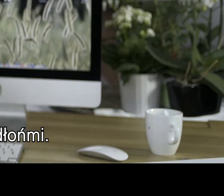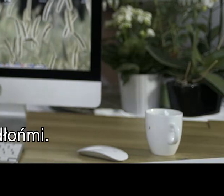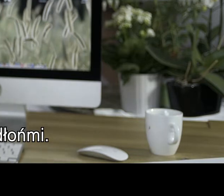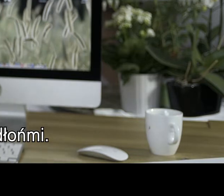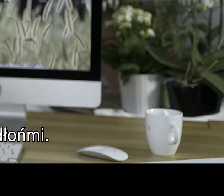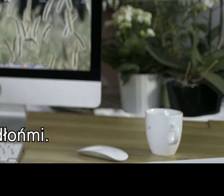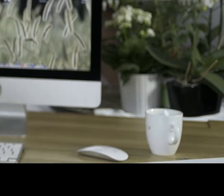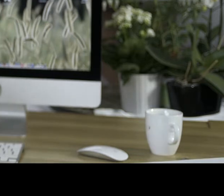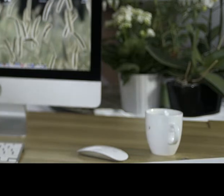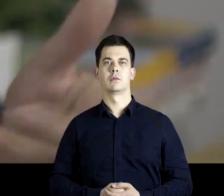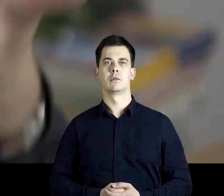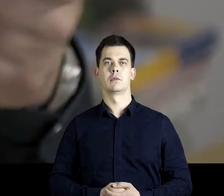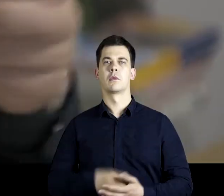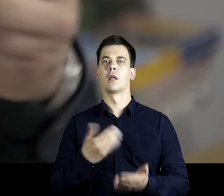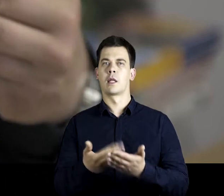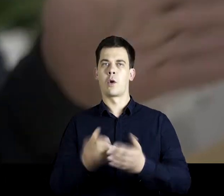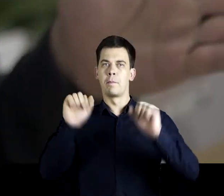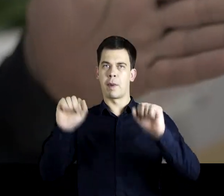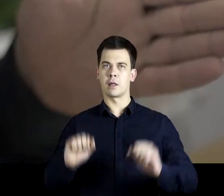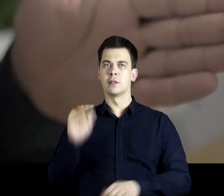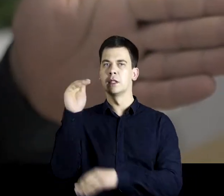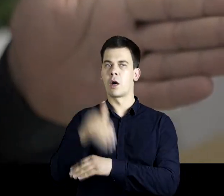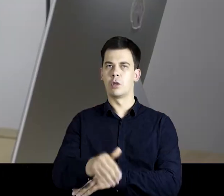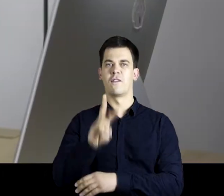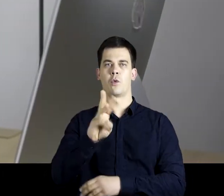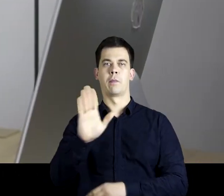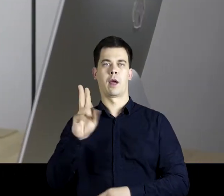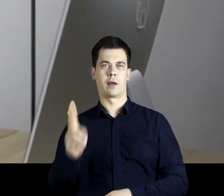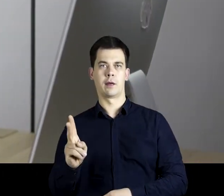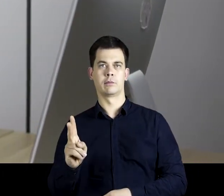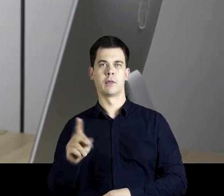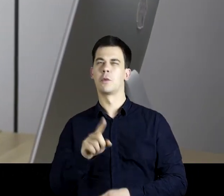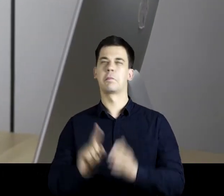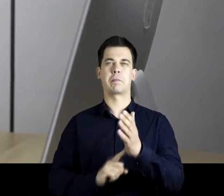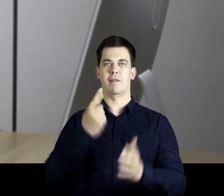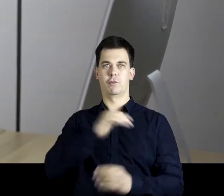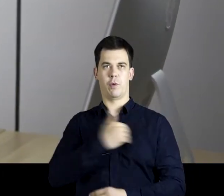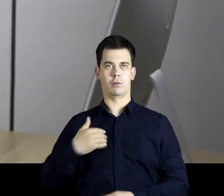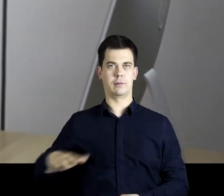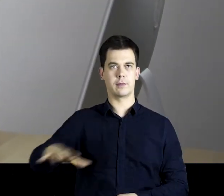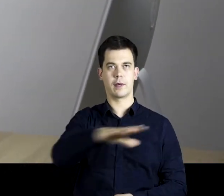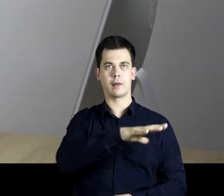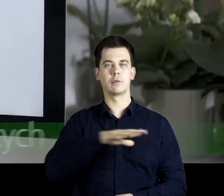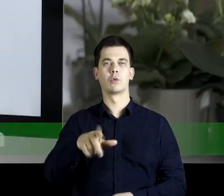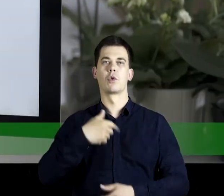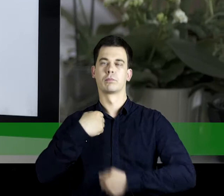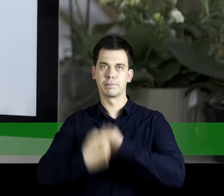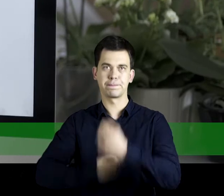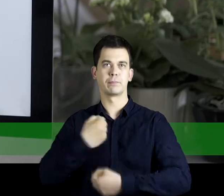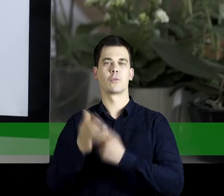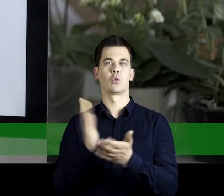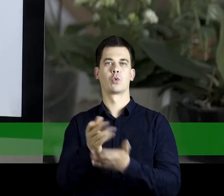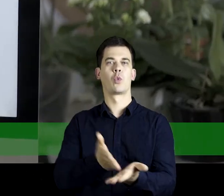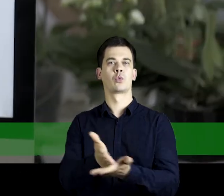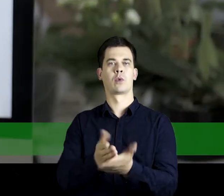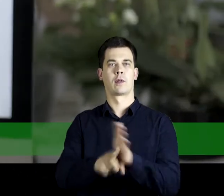słuchają oczami, a mówią dłońmi. Bank Zachodni WBK jako pierwszy w Polsce uruchomił usługę dla osób